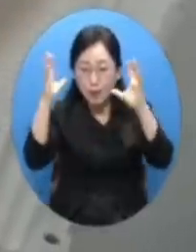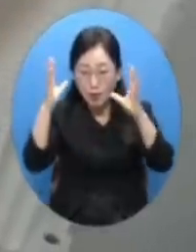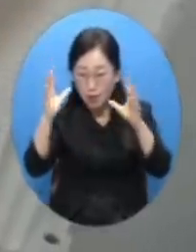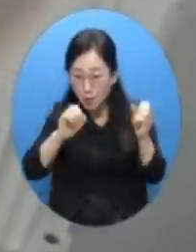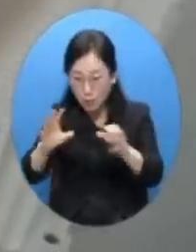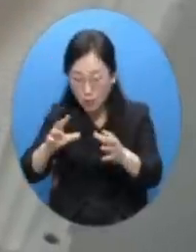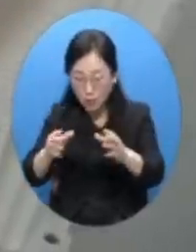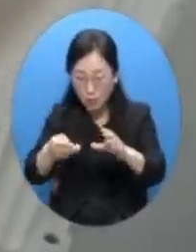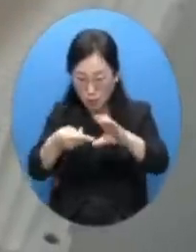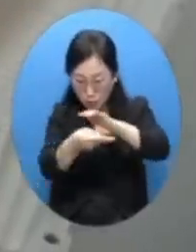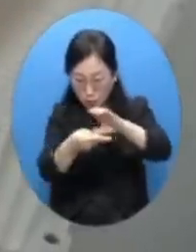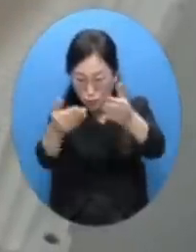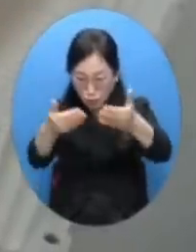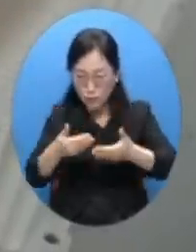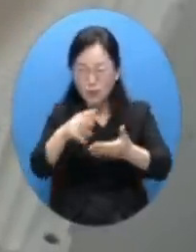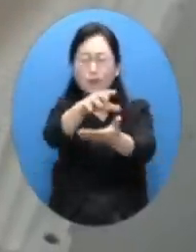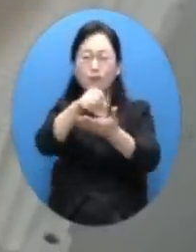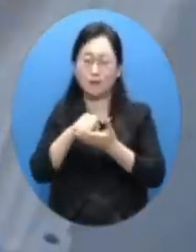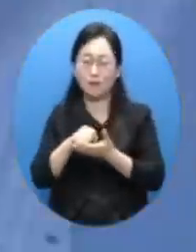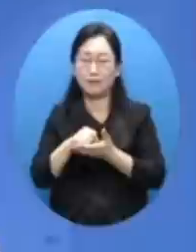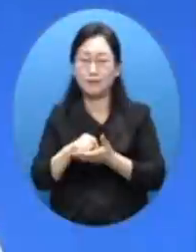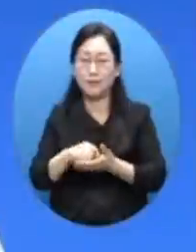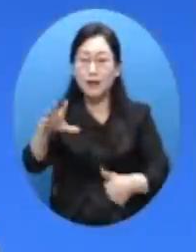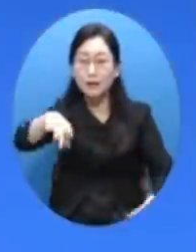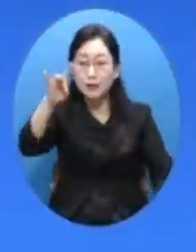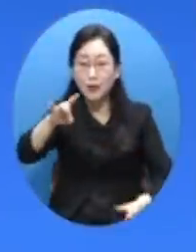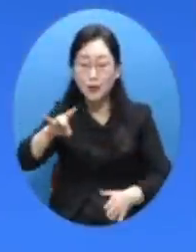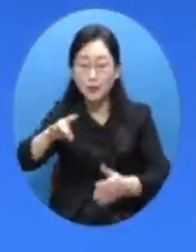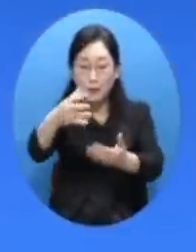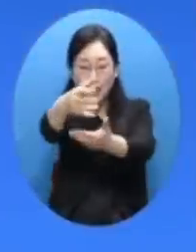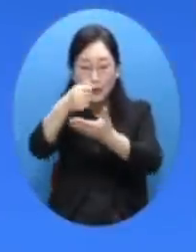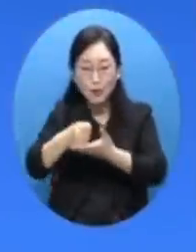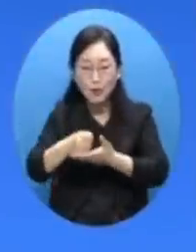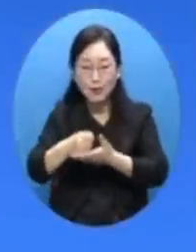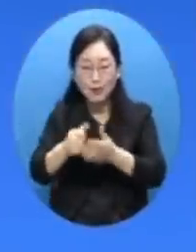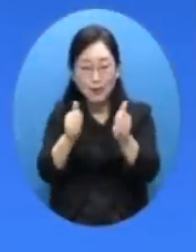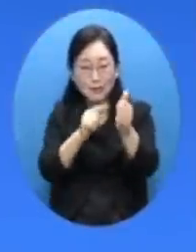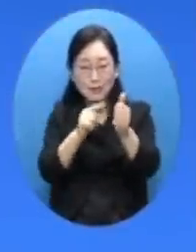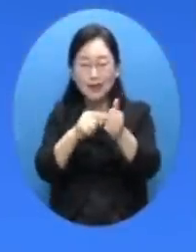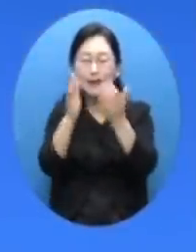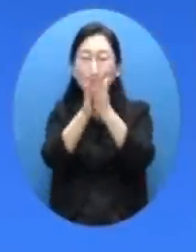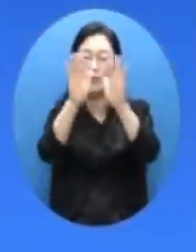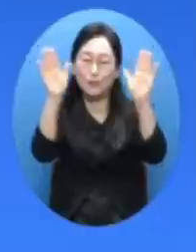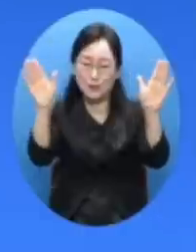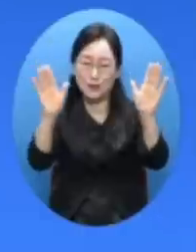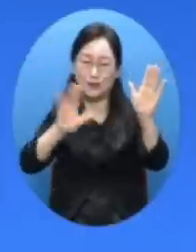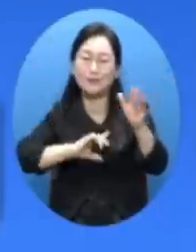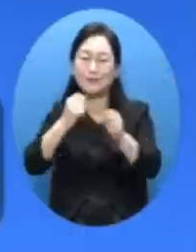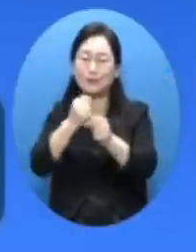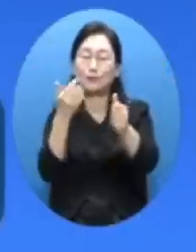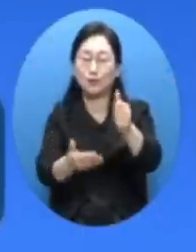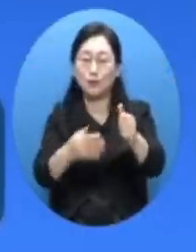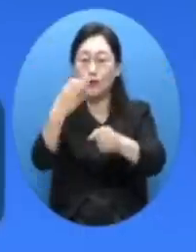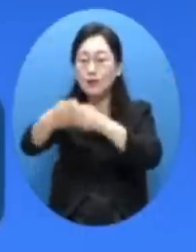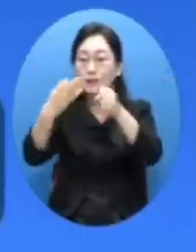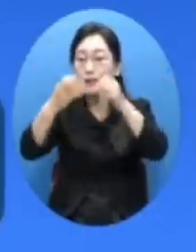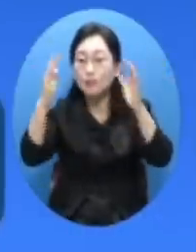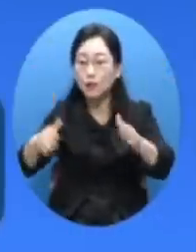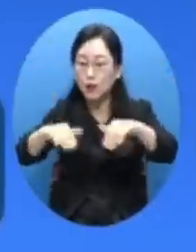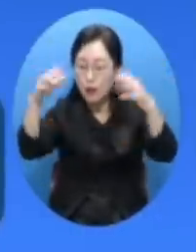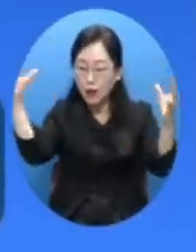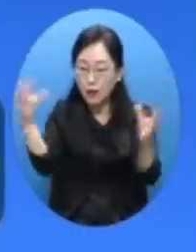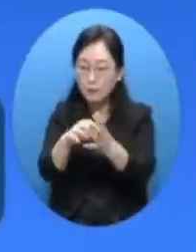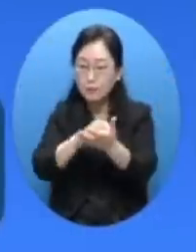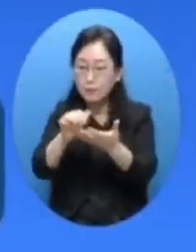돌보기 시작했는데 그래서 처음 들어온 아기 이름이 남자에서 모세라고 지었습니다. 지난 14년 동안 모두 2천 명